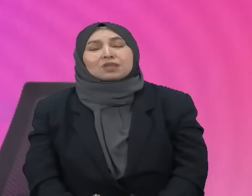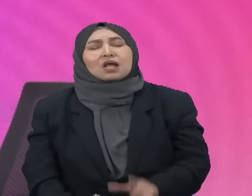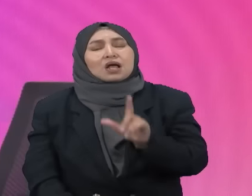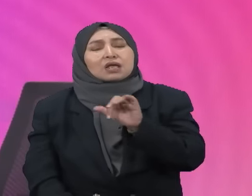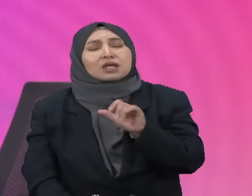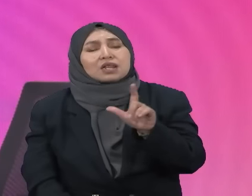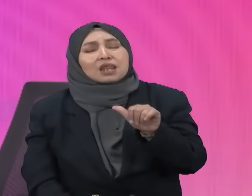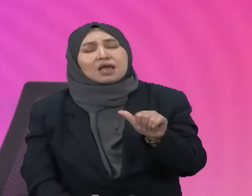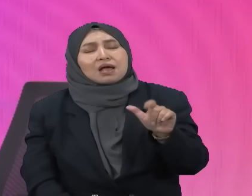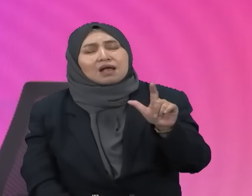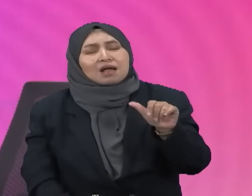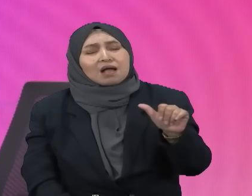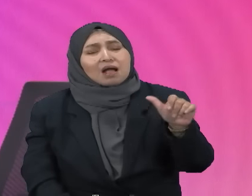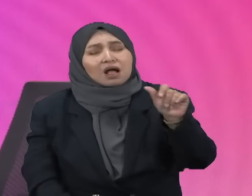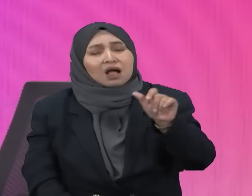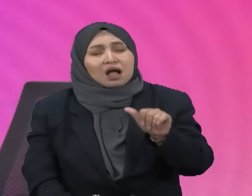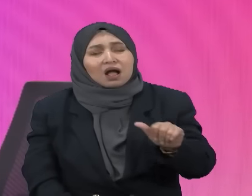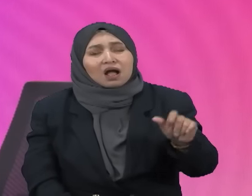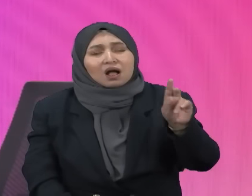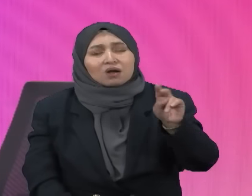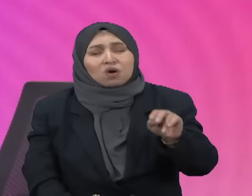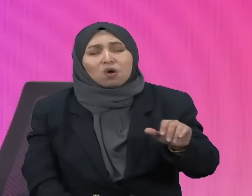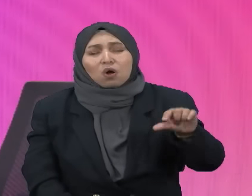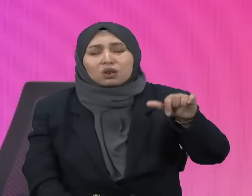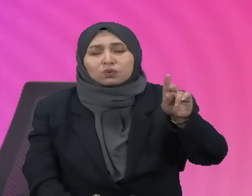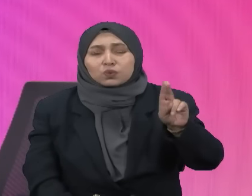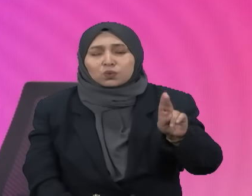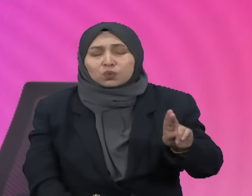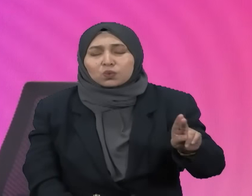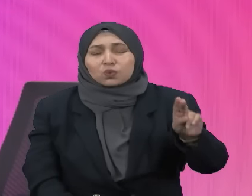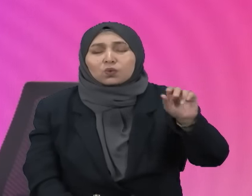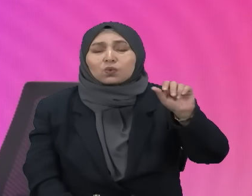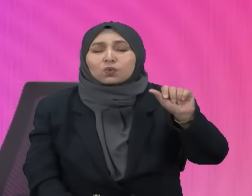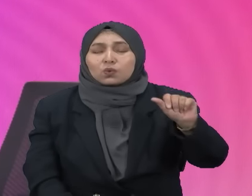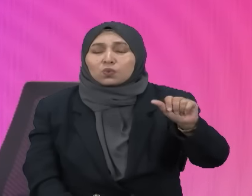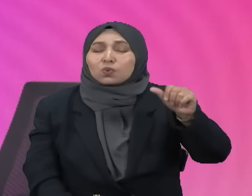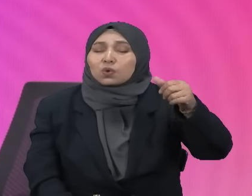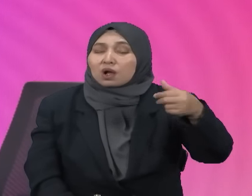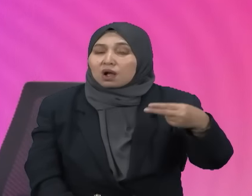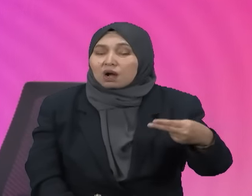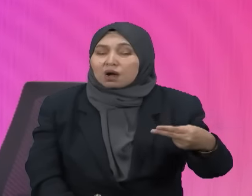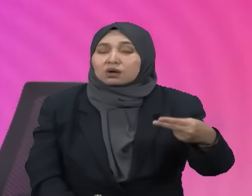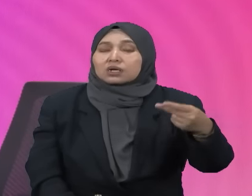Illa an qalu